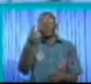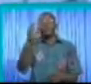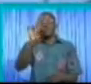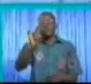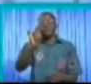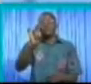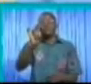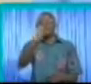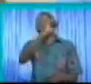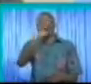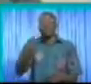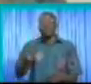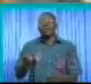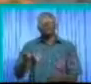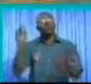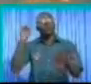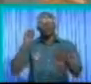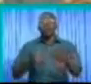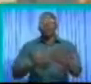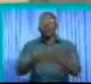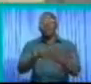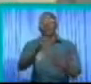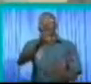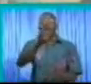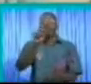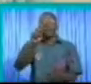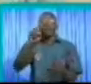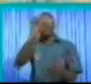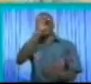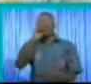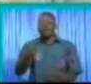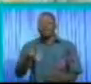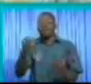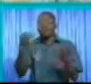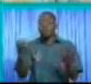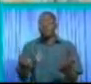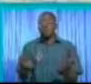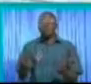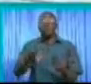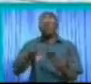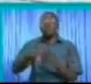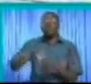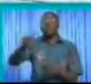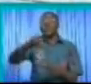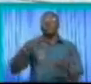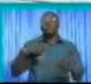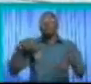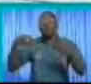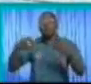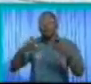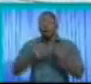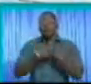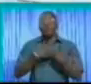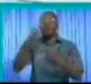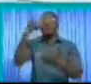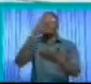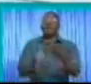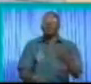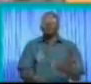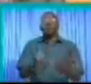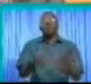27% et nous devons atteindre les 30%. À l'allure où ça va, est-ce que nous atteindrons vraiment ces taux